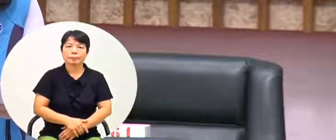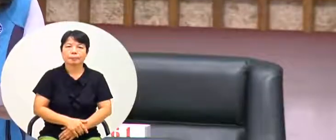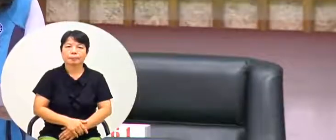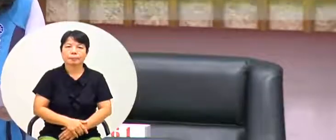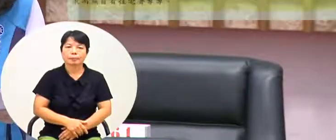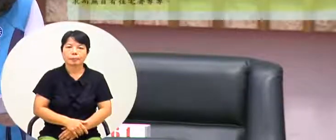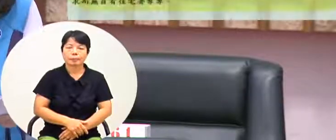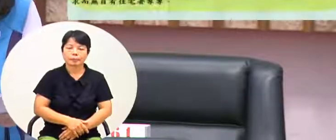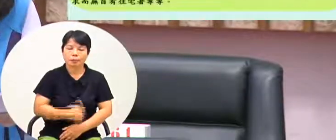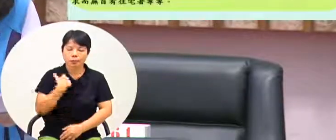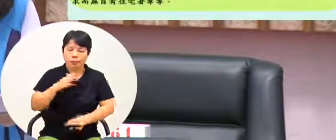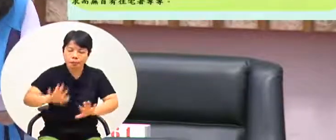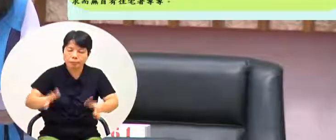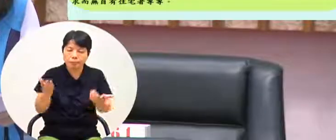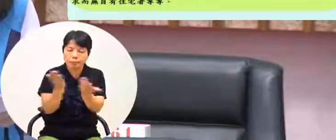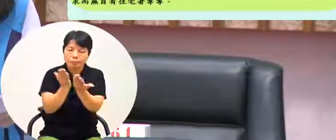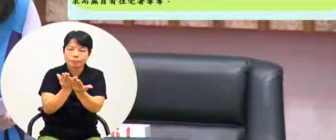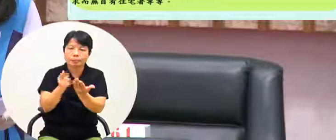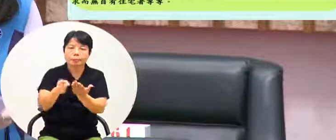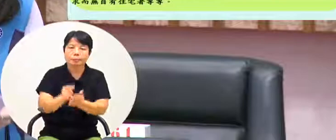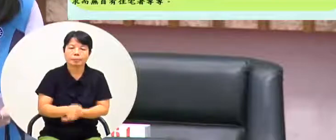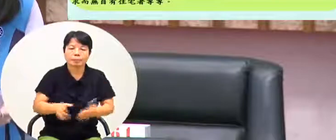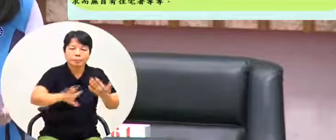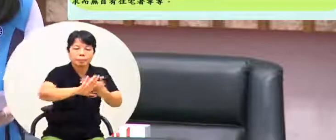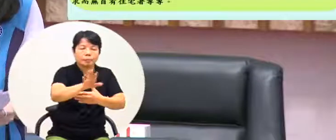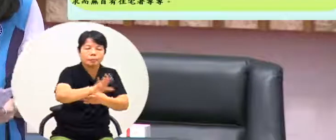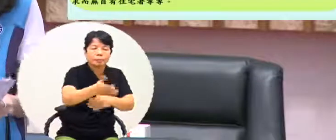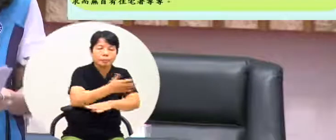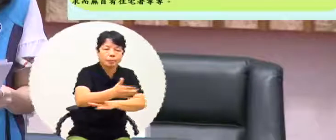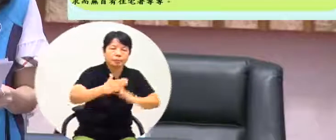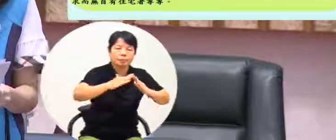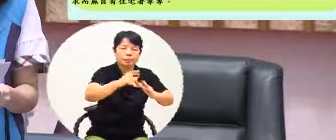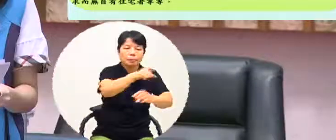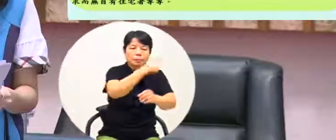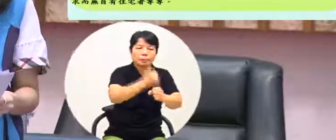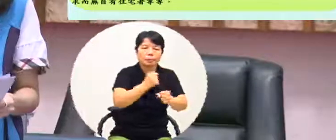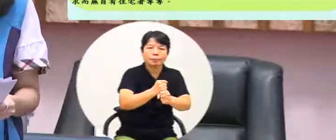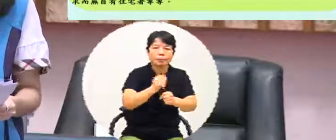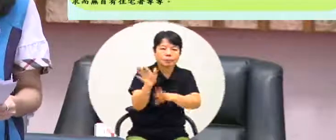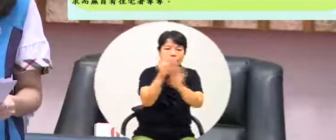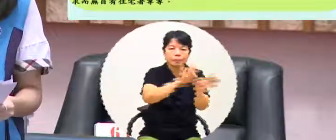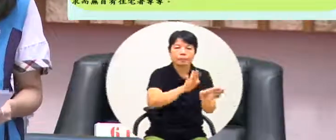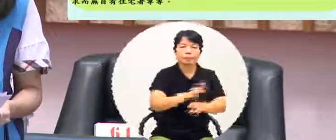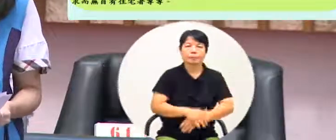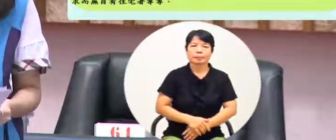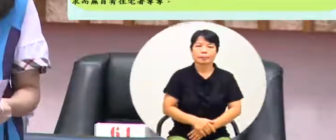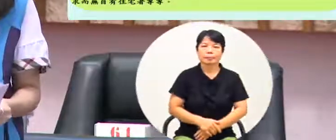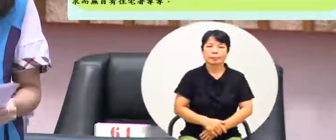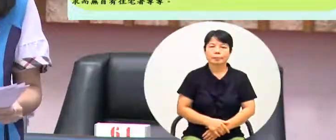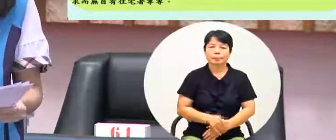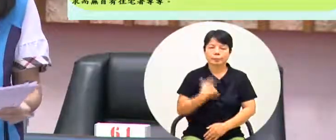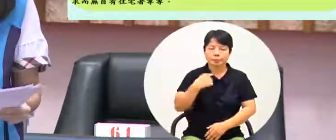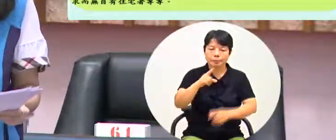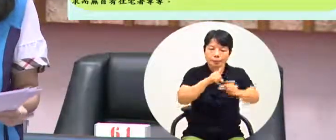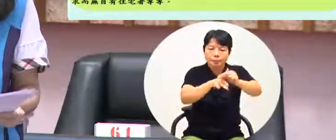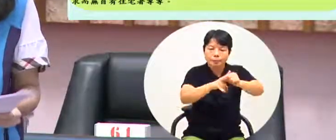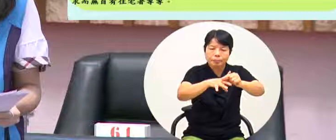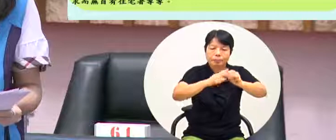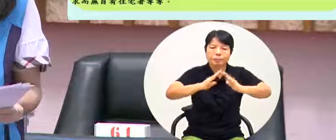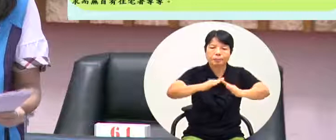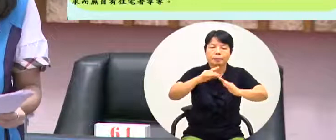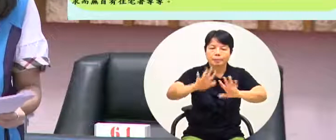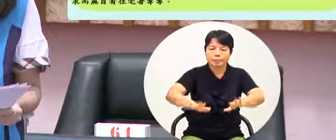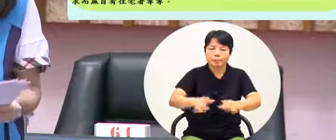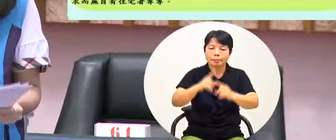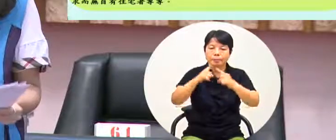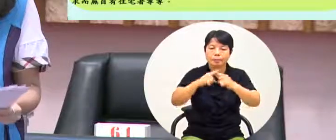看人家其他县市的做法。那我有看了一下，就是台中市哦，他你看他现在人口已经都超过我们，